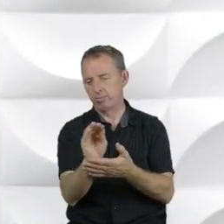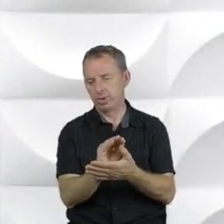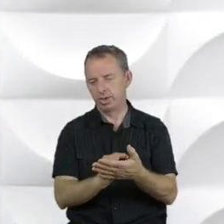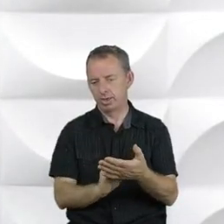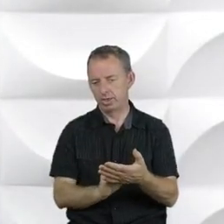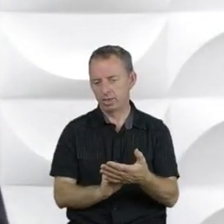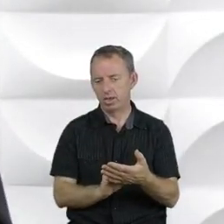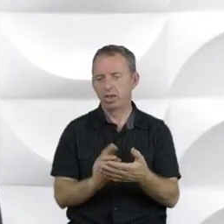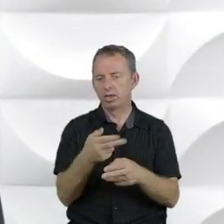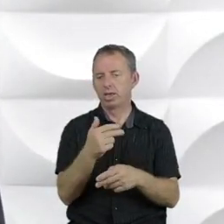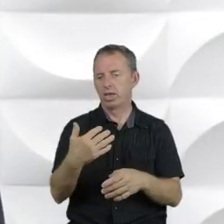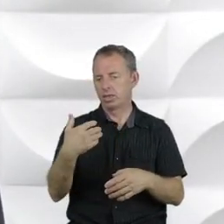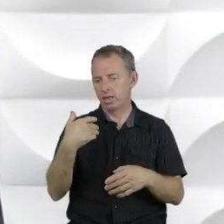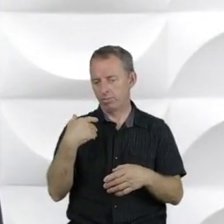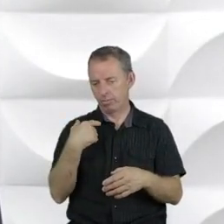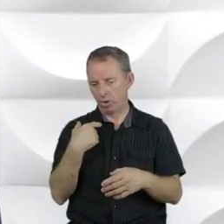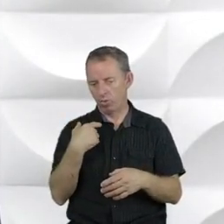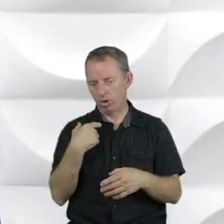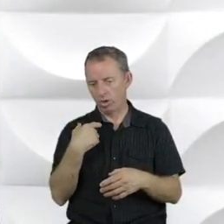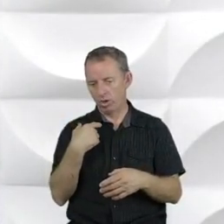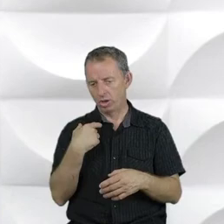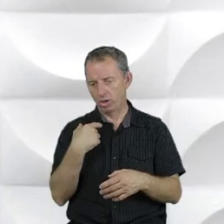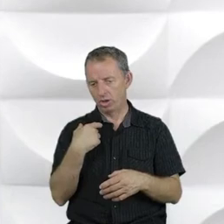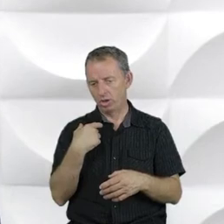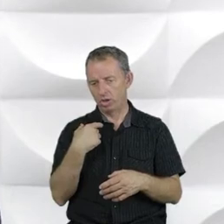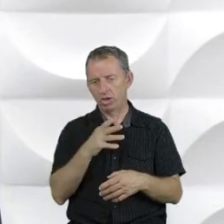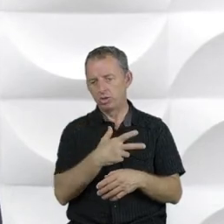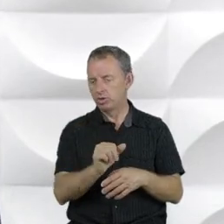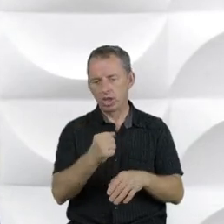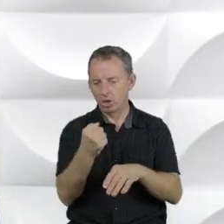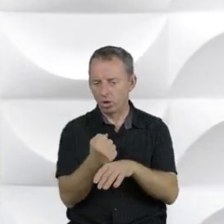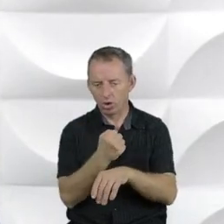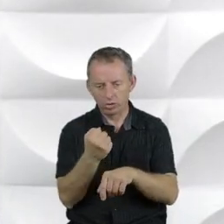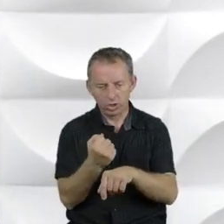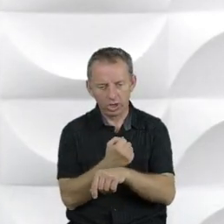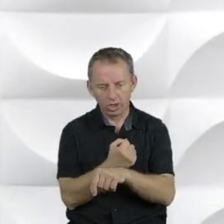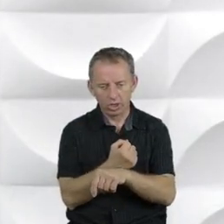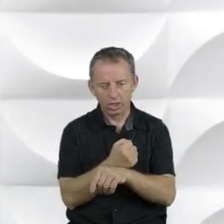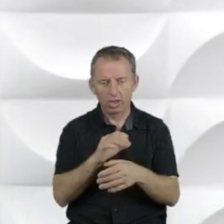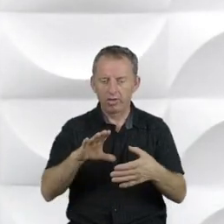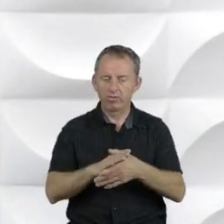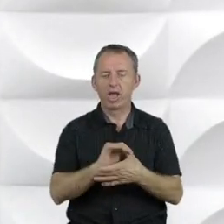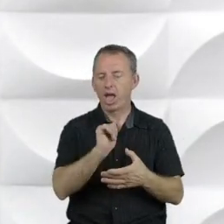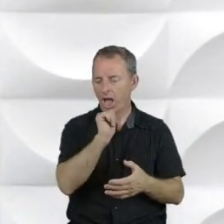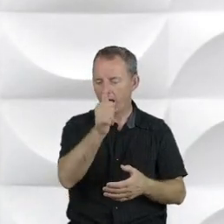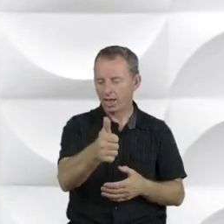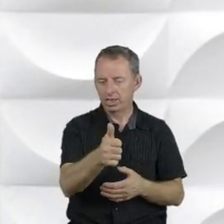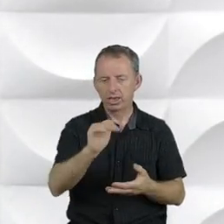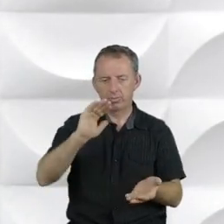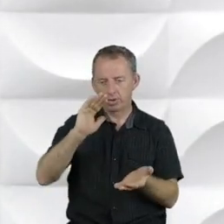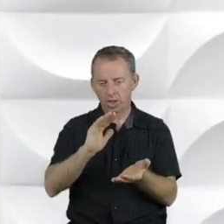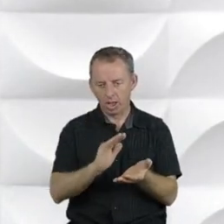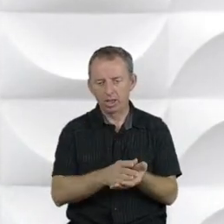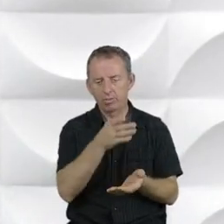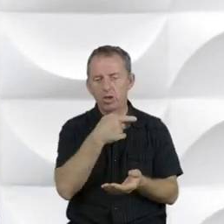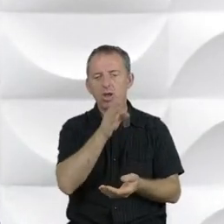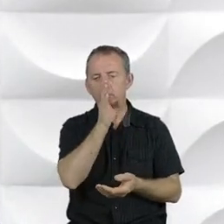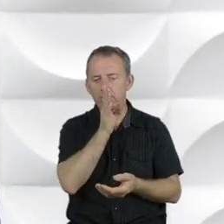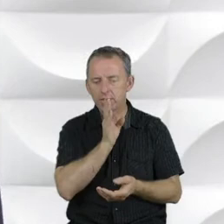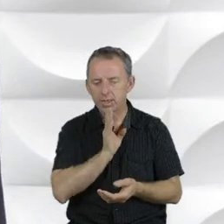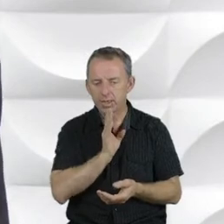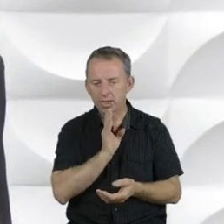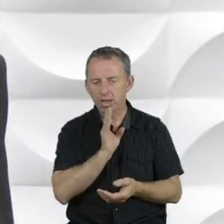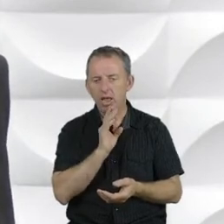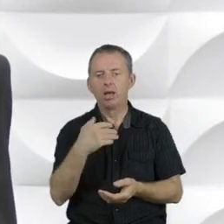Jeżeli był, to niekoniecznie w Azji Mniejszej, bo był też misjonarzem, ale jeżeli